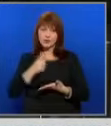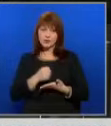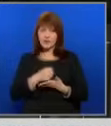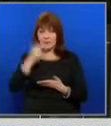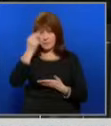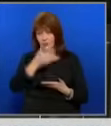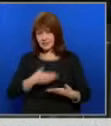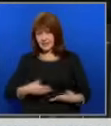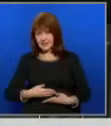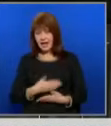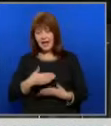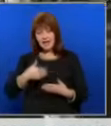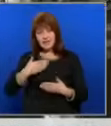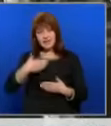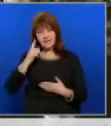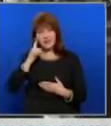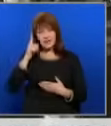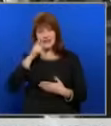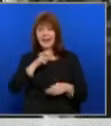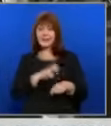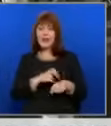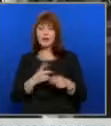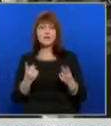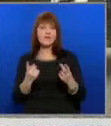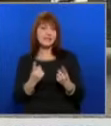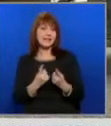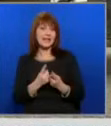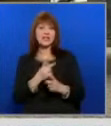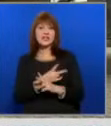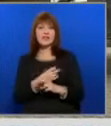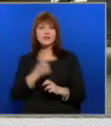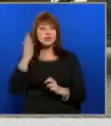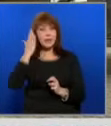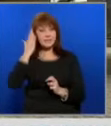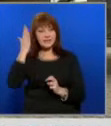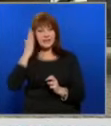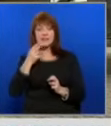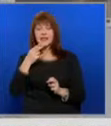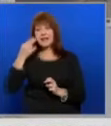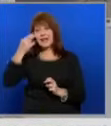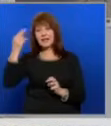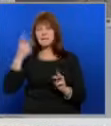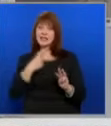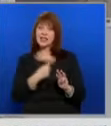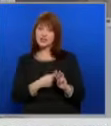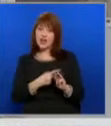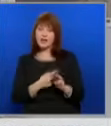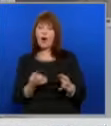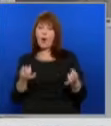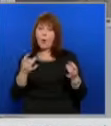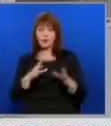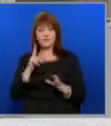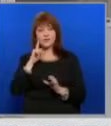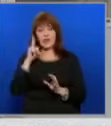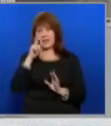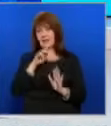В следващите дни премиерът Денков ще се срещне с австрийския канцлер и темата за членството ни в Шенген отново ще бъде на